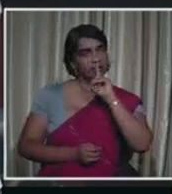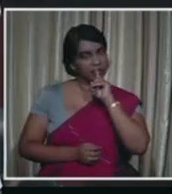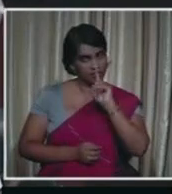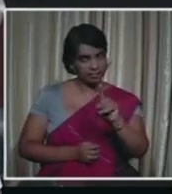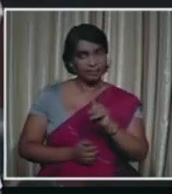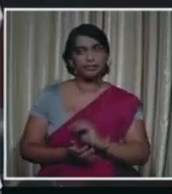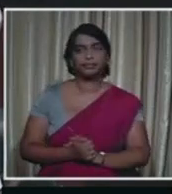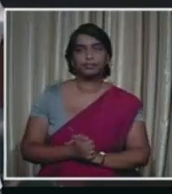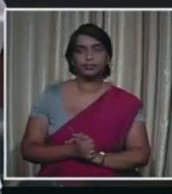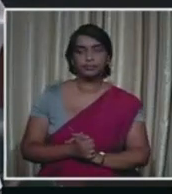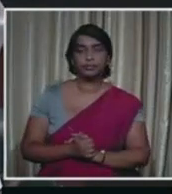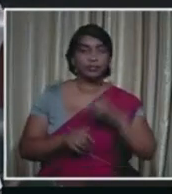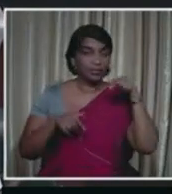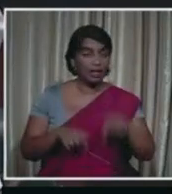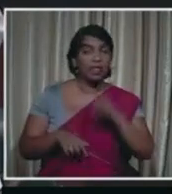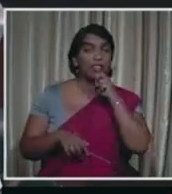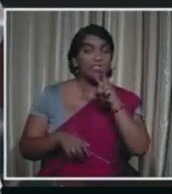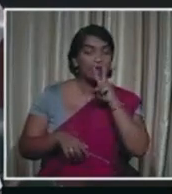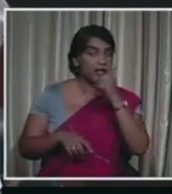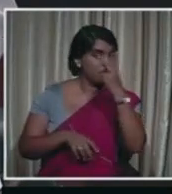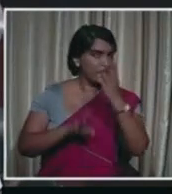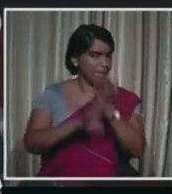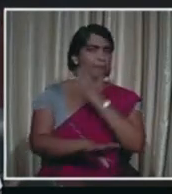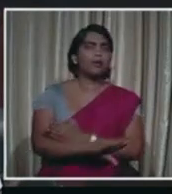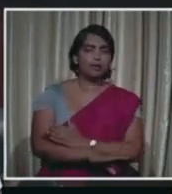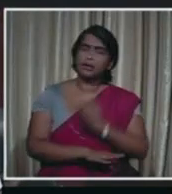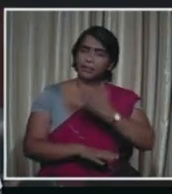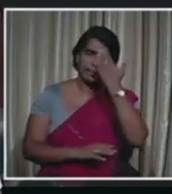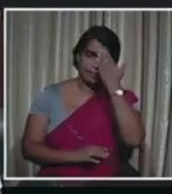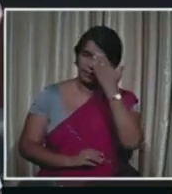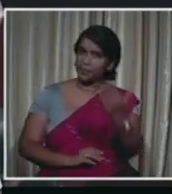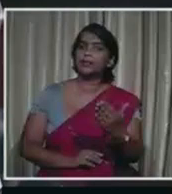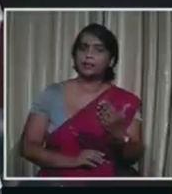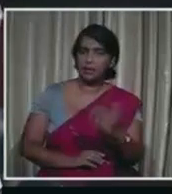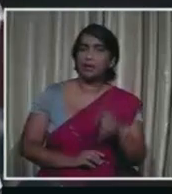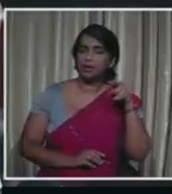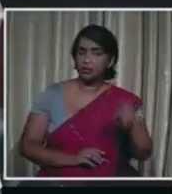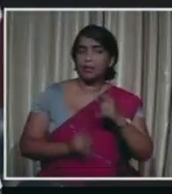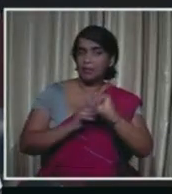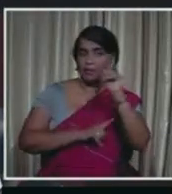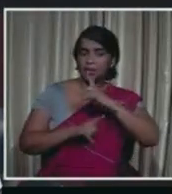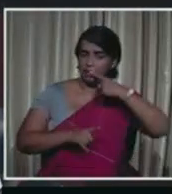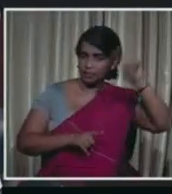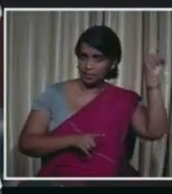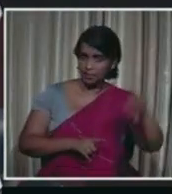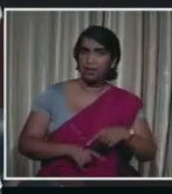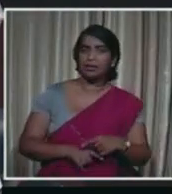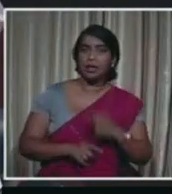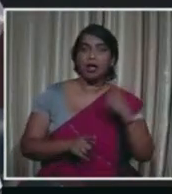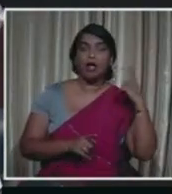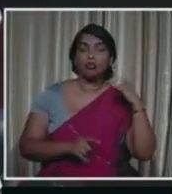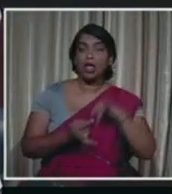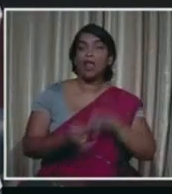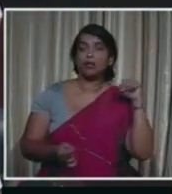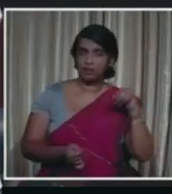ඔබතුමාගෙන් අද දවල් 12ට පෙර කරුණාකරලා මේ සභාවට ගෙන්නන්න ආරක්ෂක